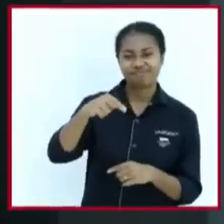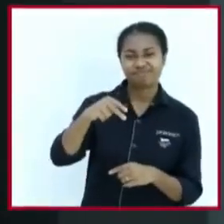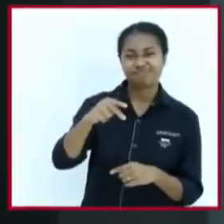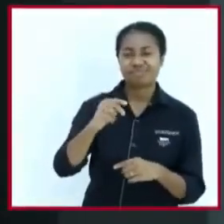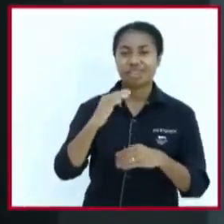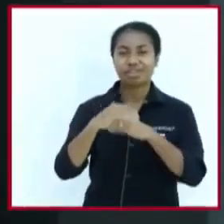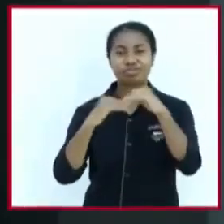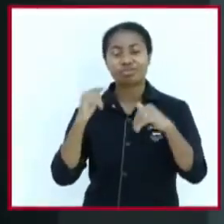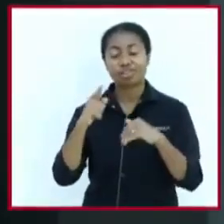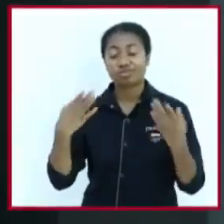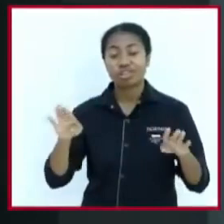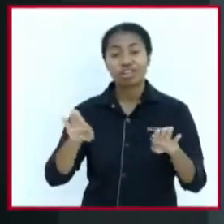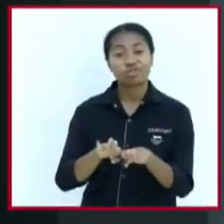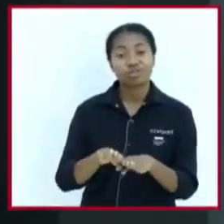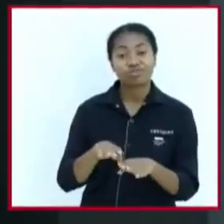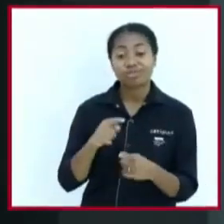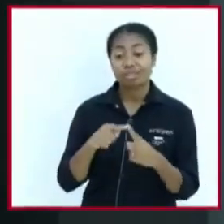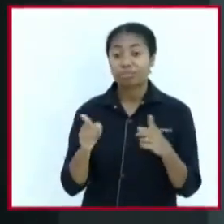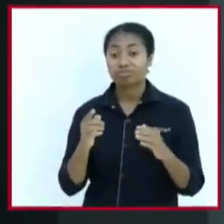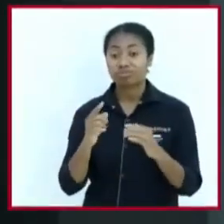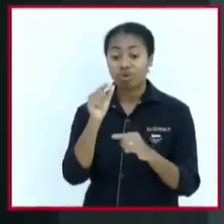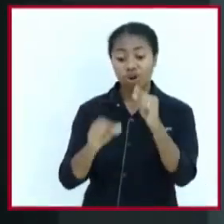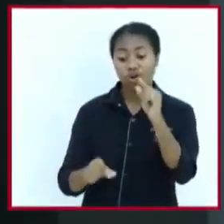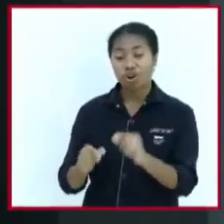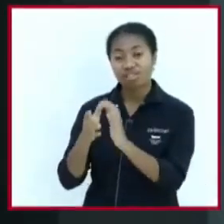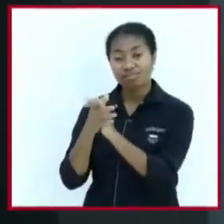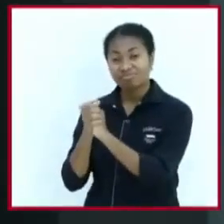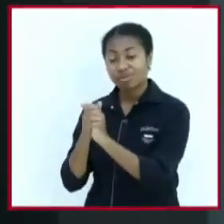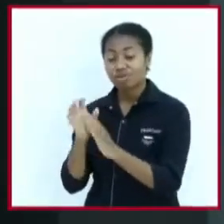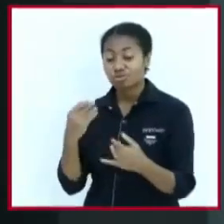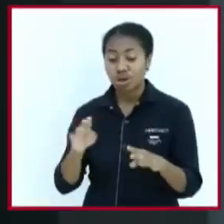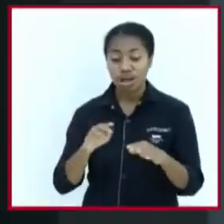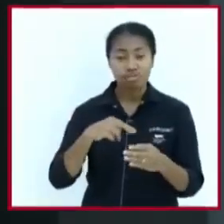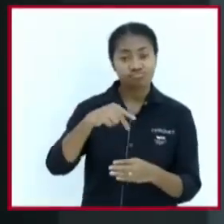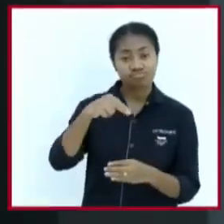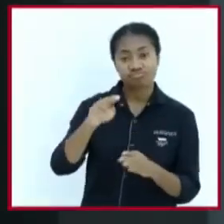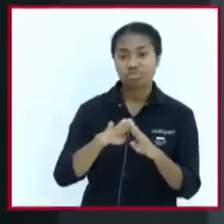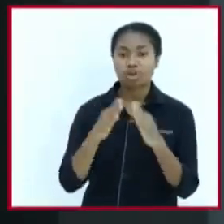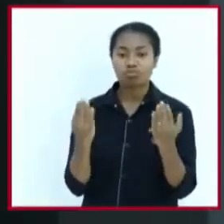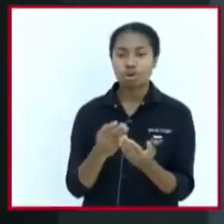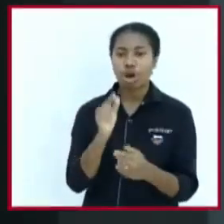tapi bagi orang Kristen jalan ke surga sudah terbuka